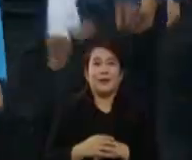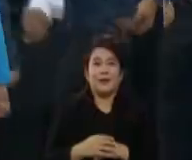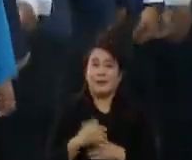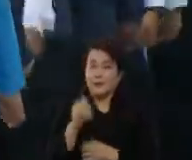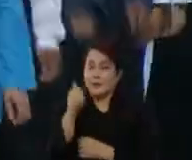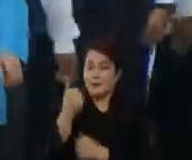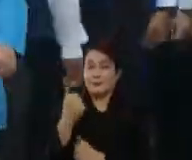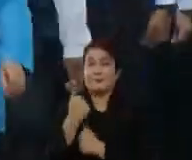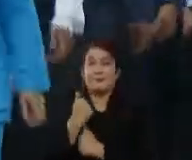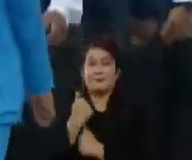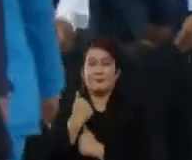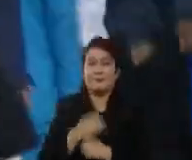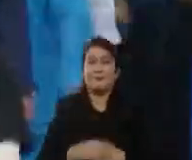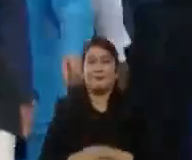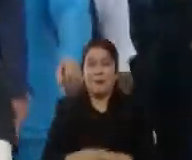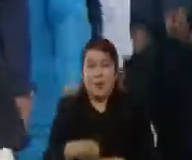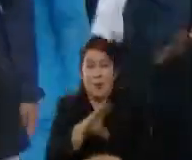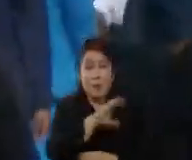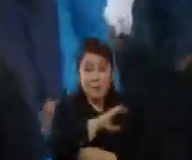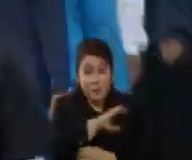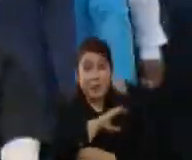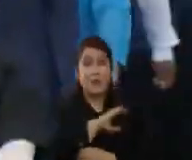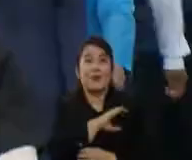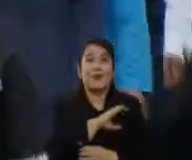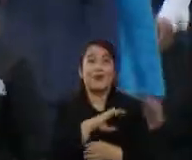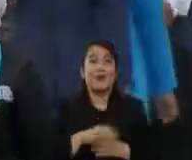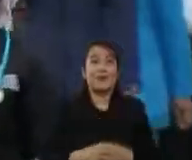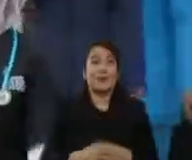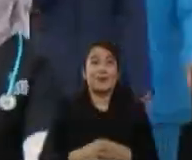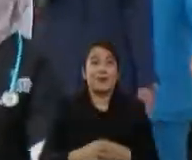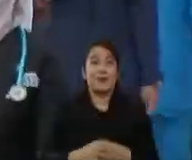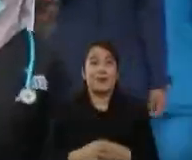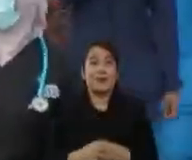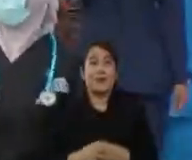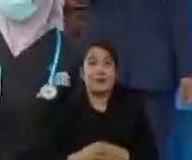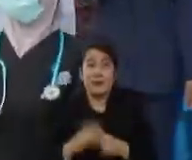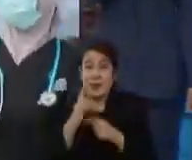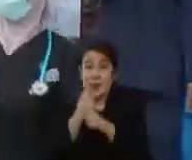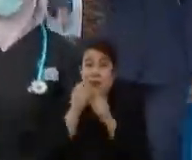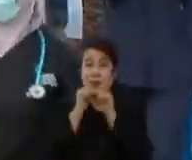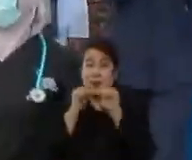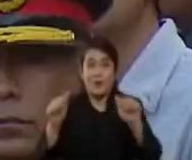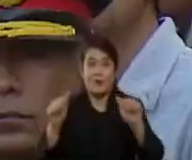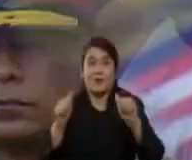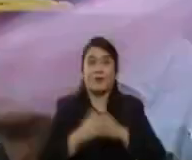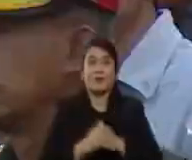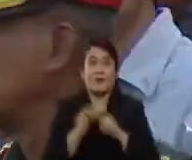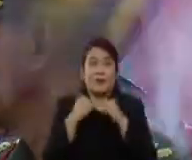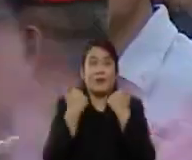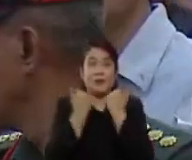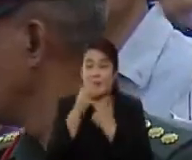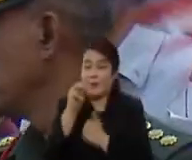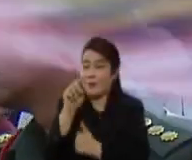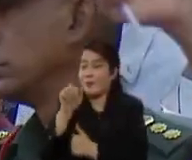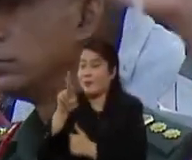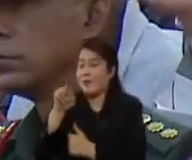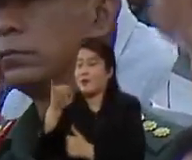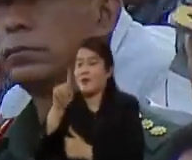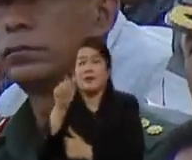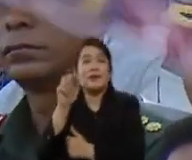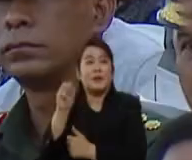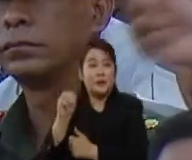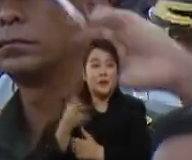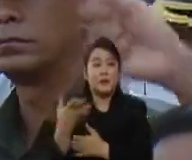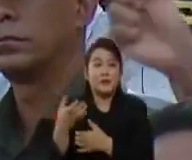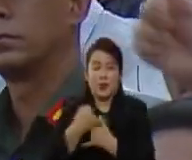Angkatan Tentera Malaysia, Polis Diraja Malaysia, Angkatan Pertahanan Awam, Agensi Penguatkuasaan Maritim Malaysia,